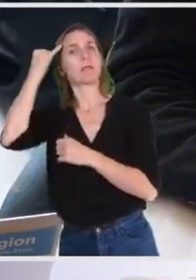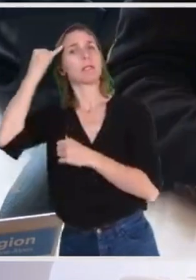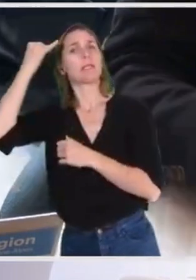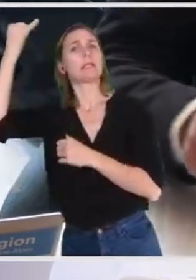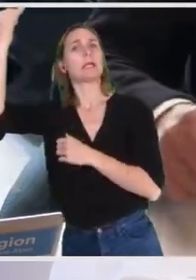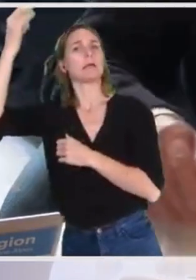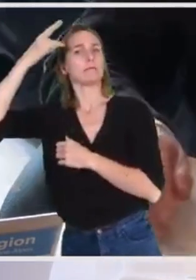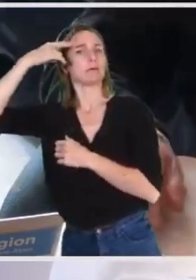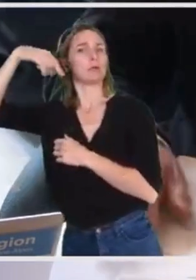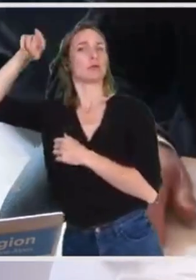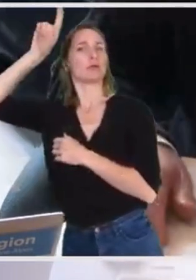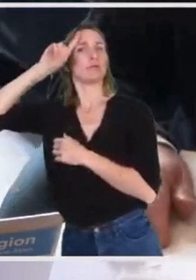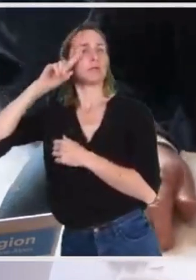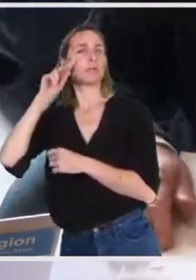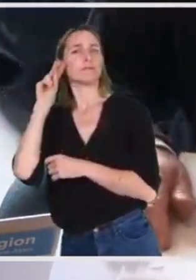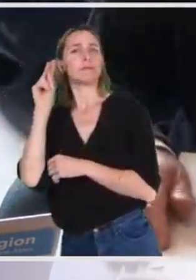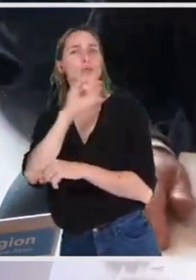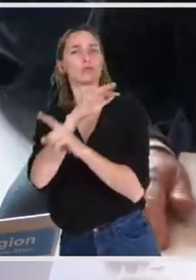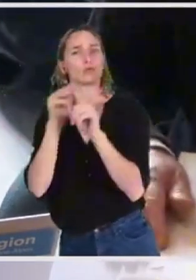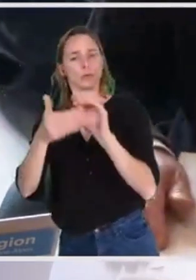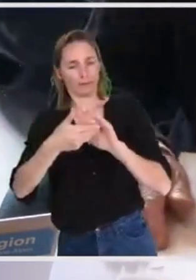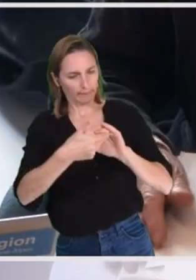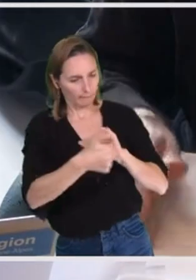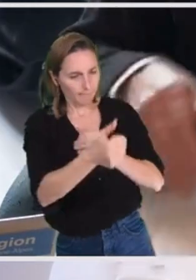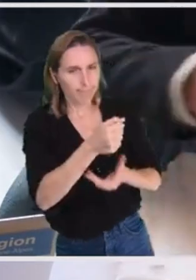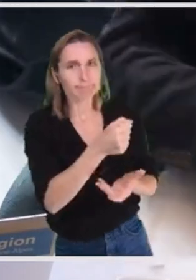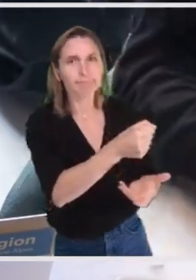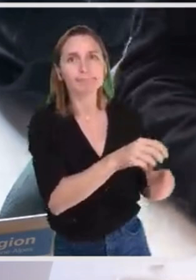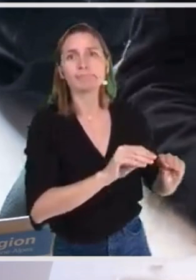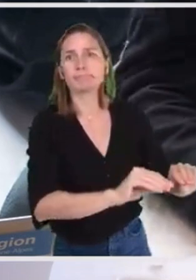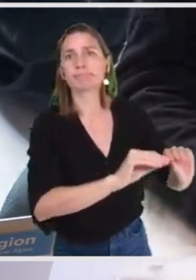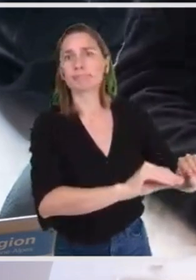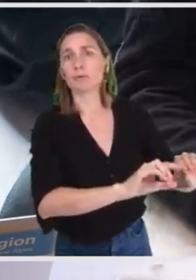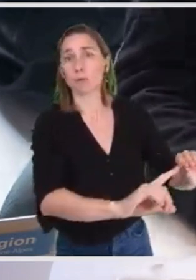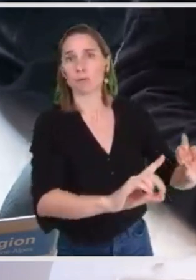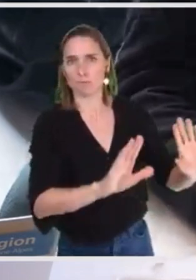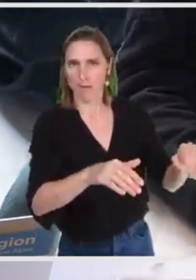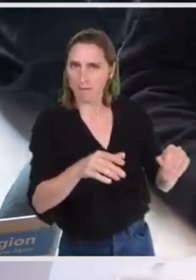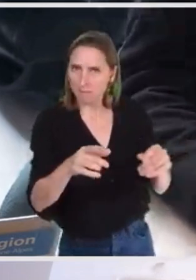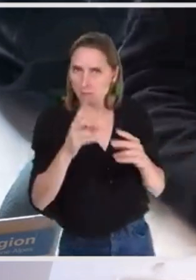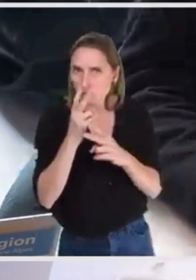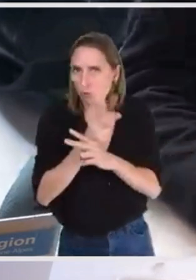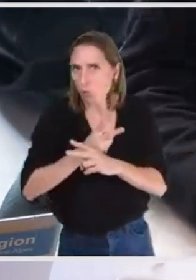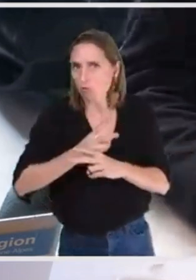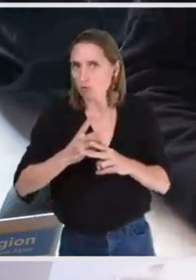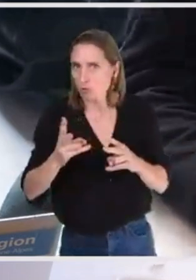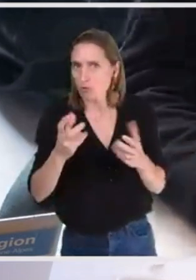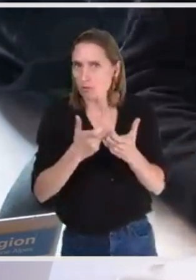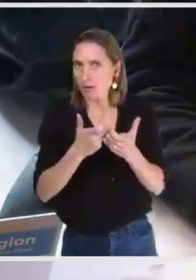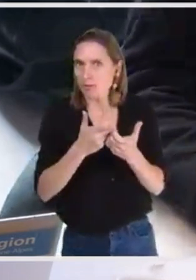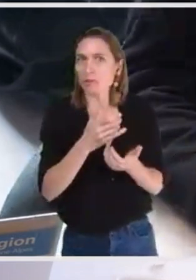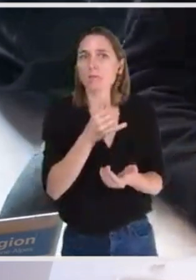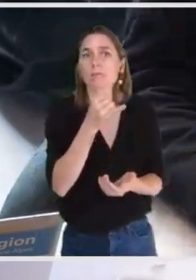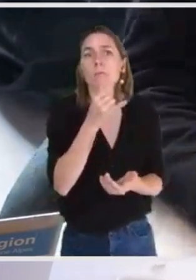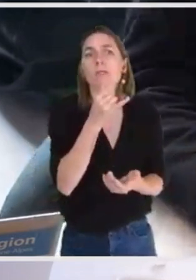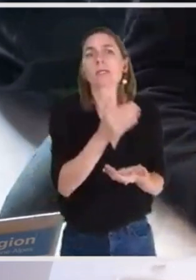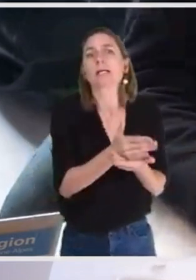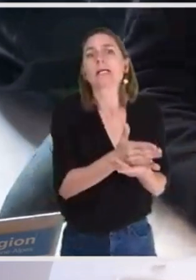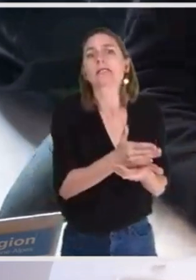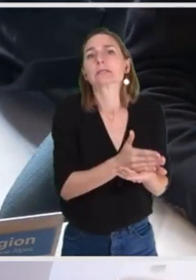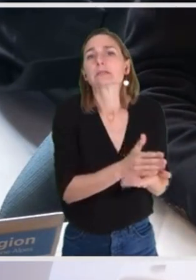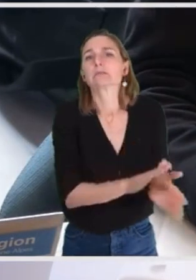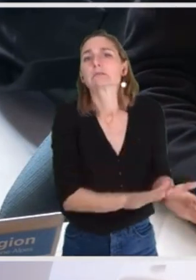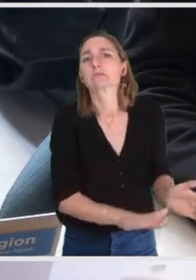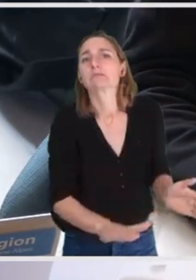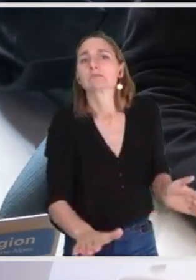une vision de la société. Il est même dangereux de le faire, surtout dans les petites classes où l'enfant manque de